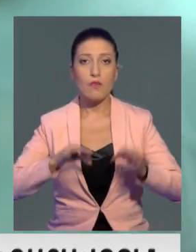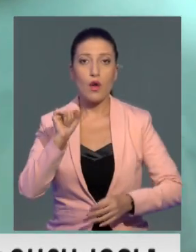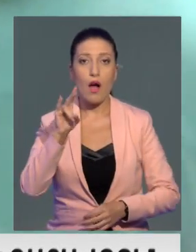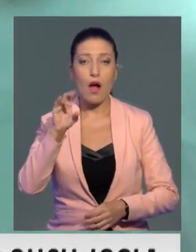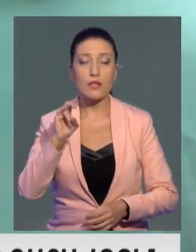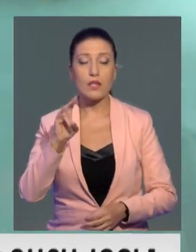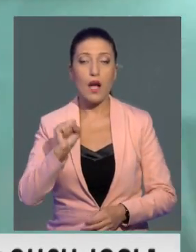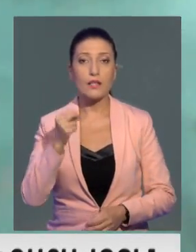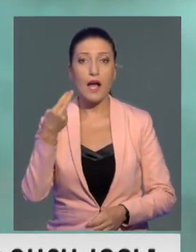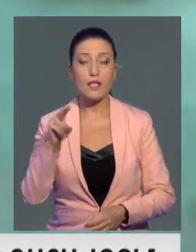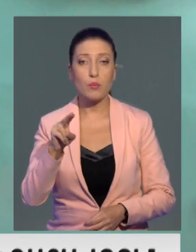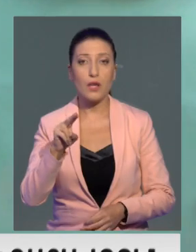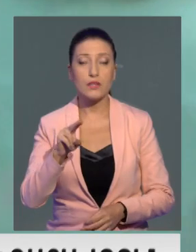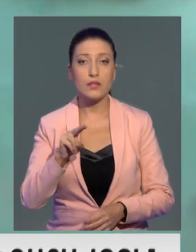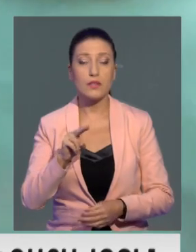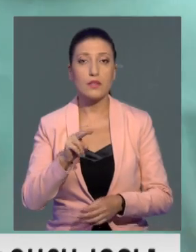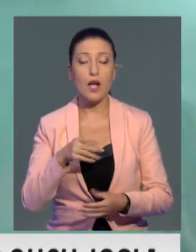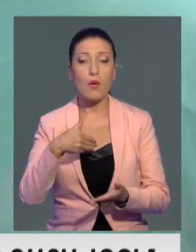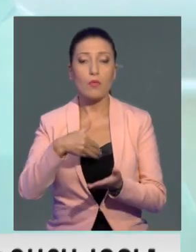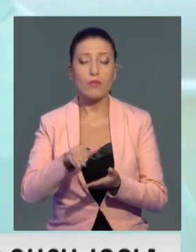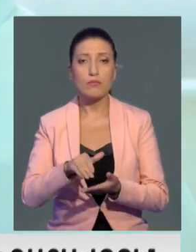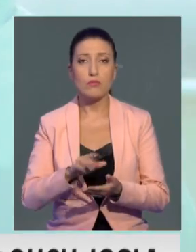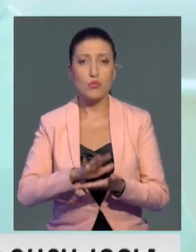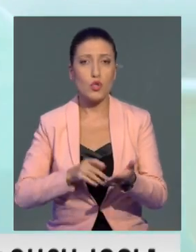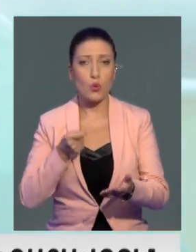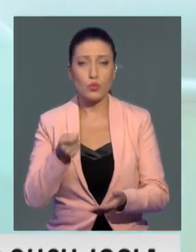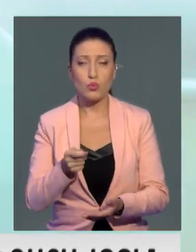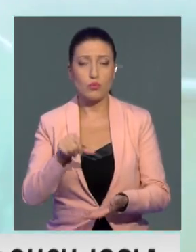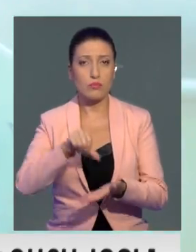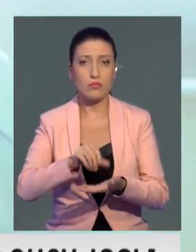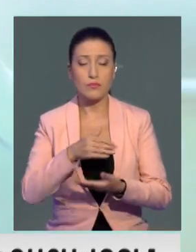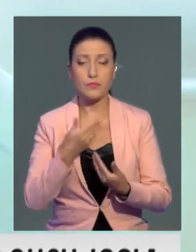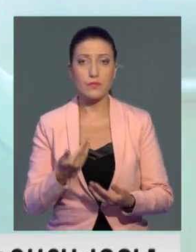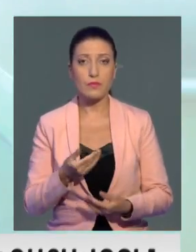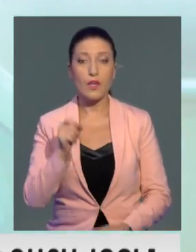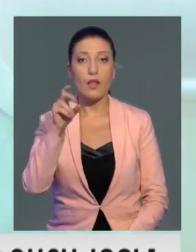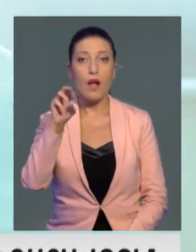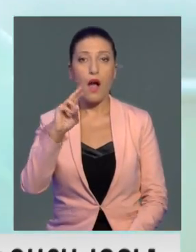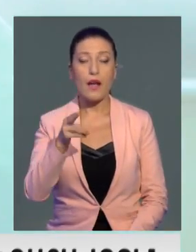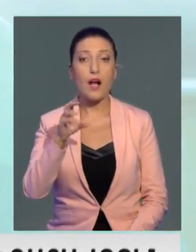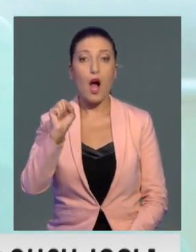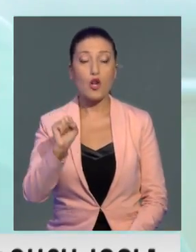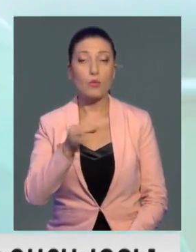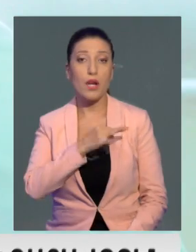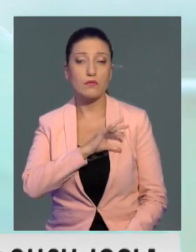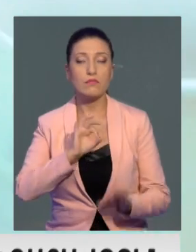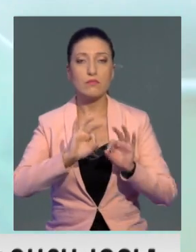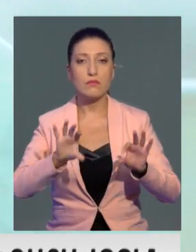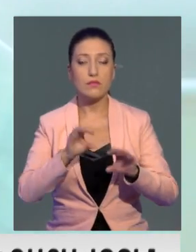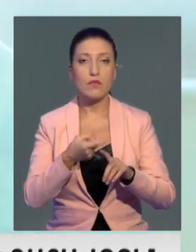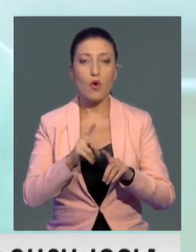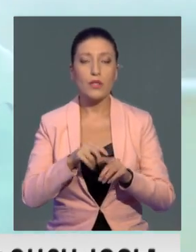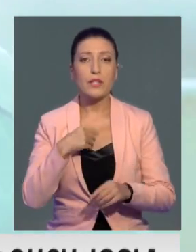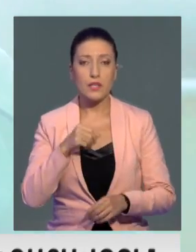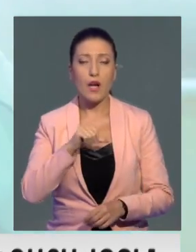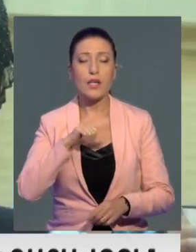Դանիբեկյանին բացարք հայտնելու միջնորդություն չներկայացրեցին։ Հայկ Ալումյանը միայն նշեց, որ իրենք վերապահում ունեն, ըստ իրենց